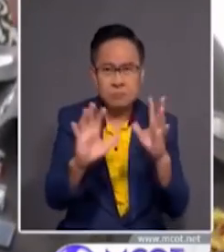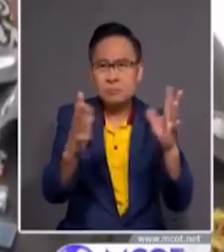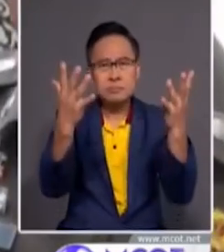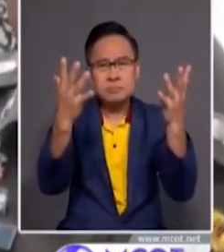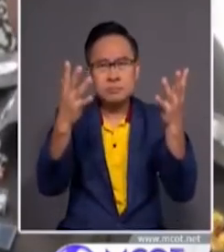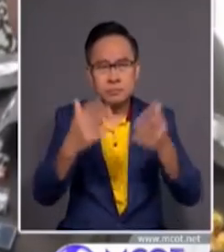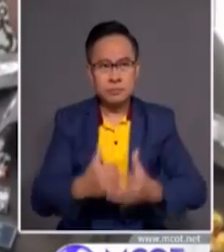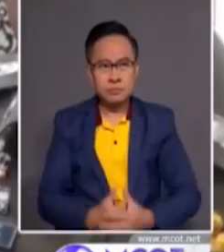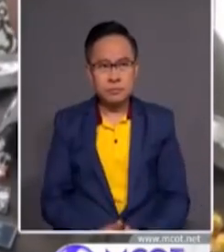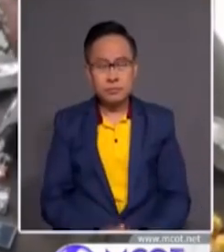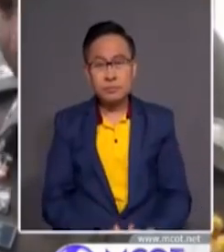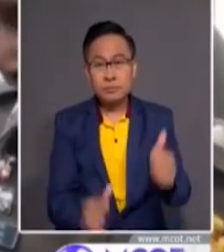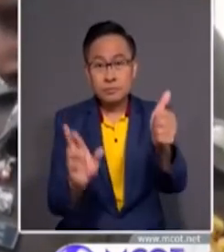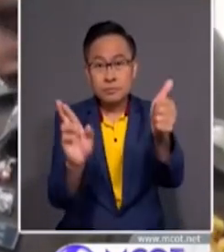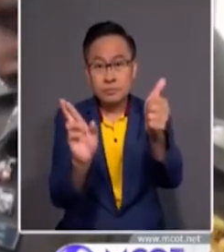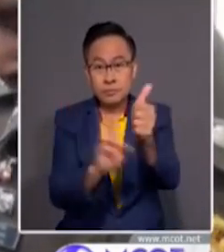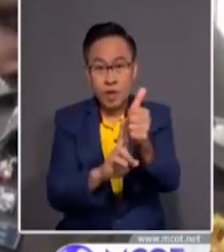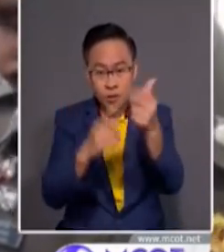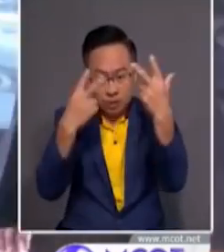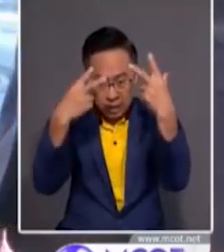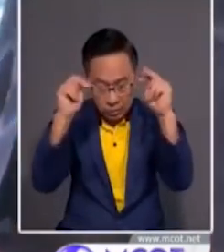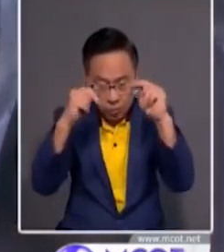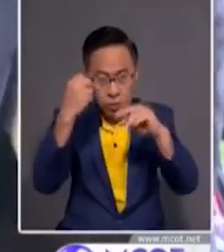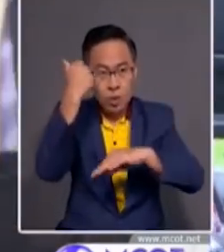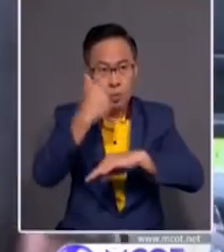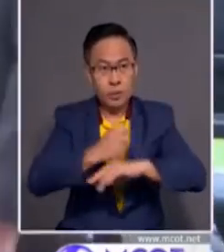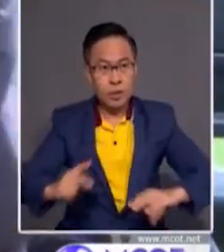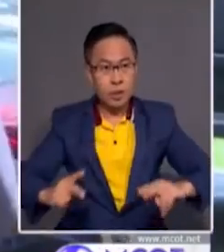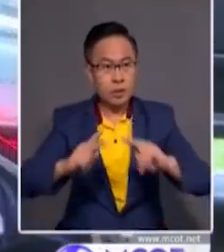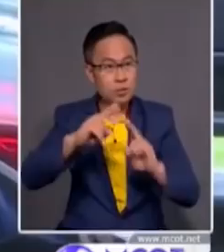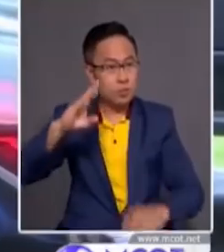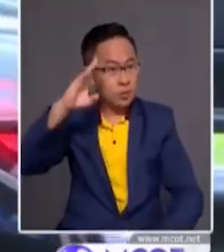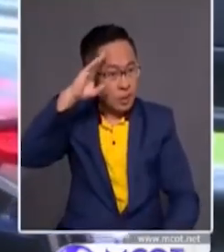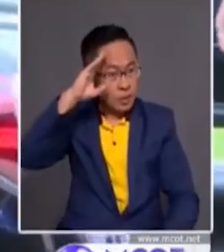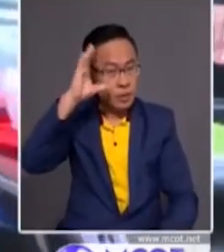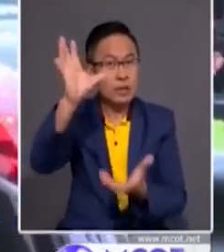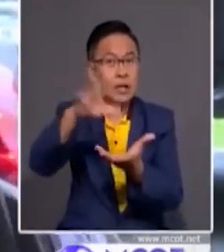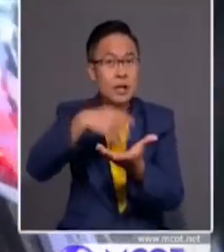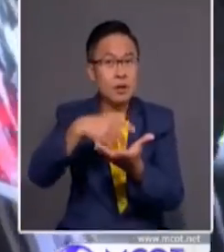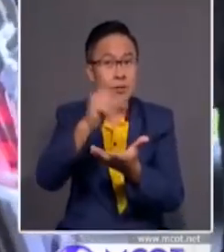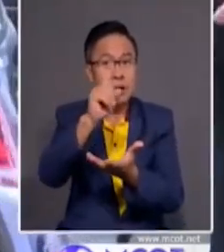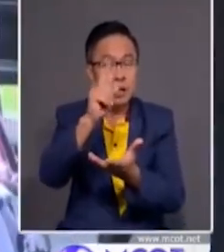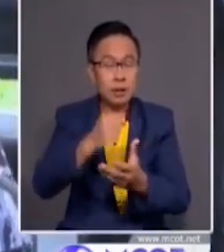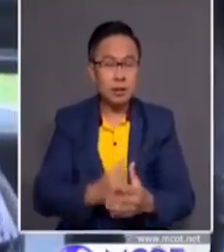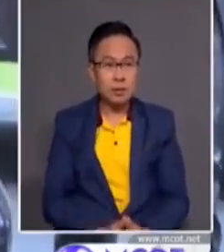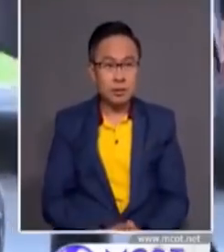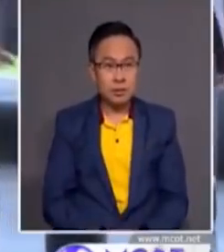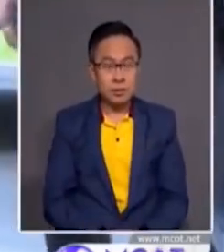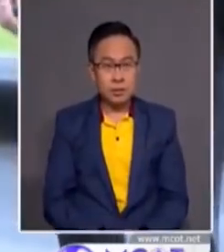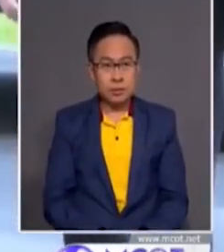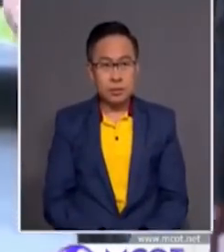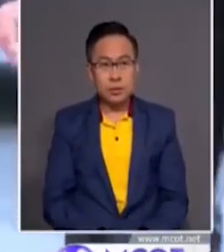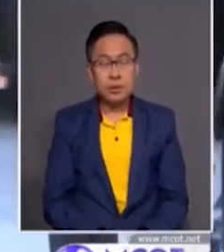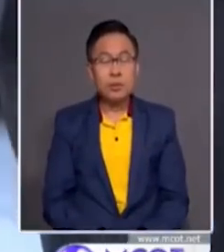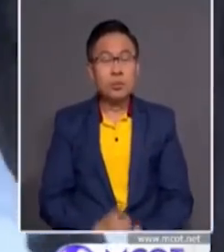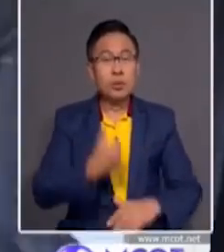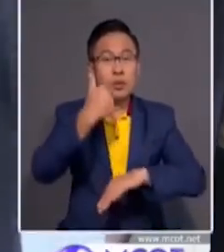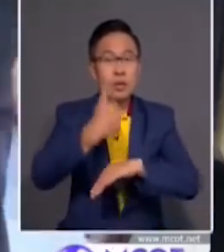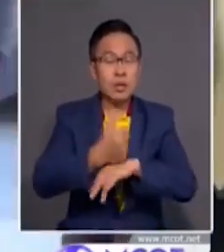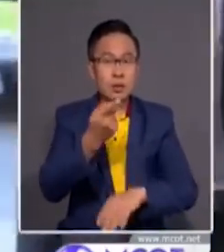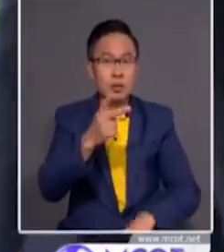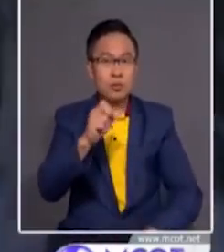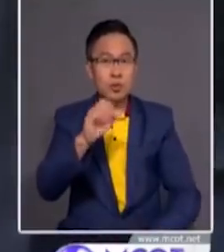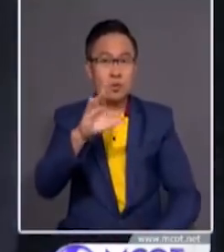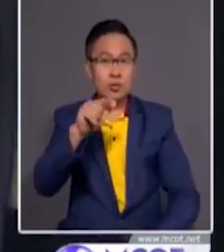ด้านพลเอกประวิตรวงษ์สุวรรณนะคะรองนายกรัฐมนตรีและรัฐมนตรีว่าการกระทรวงกลาโหมก็ได้มีการพูดถึงประเด็นนี้เหมือนกันประเด็นคำสั่งหัวหน้าคสช.